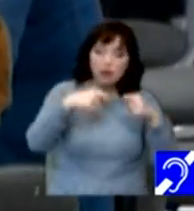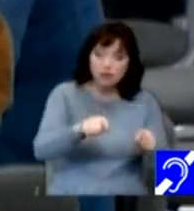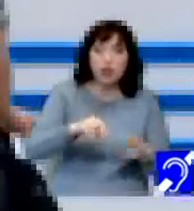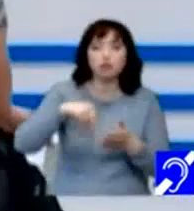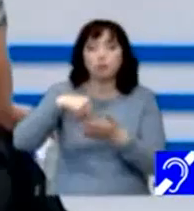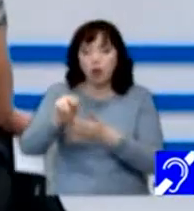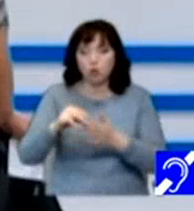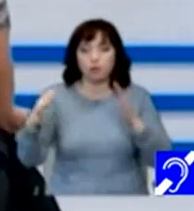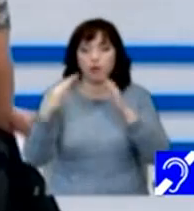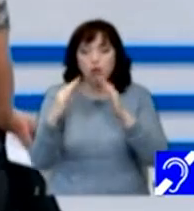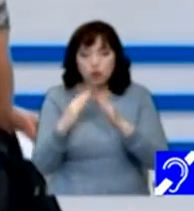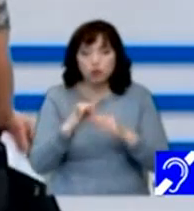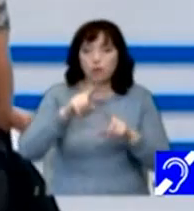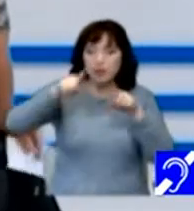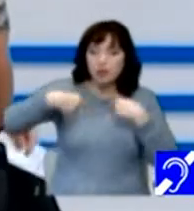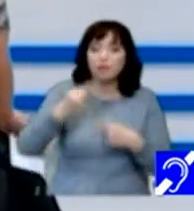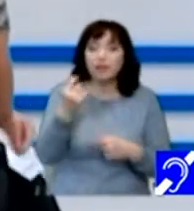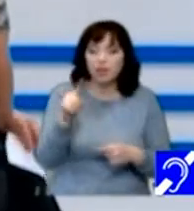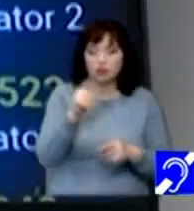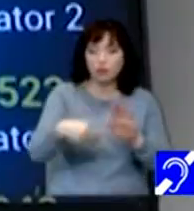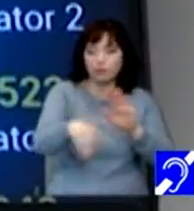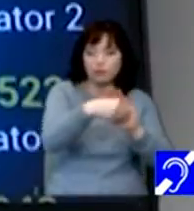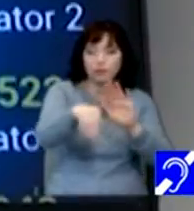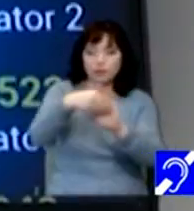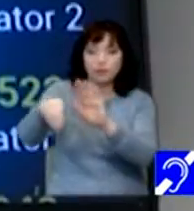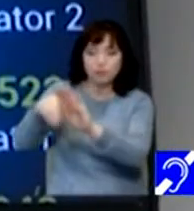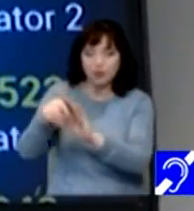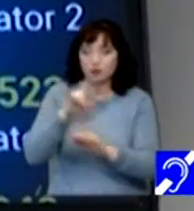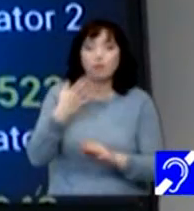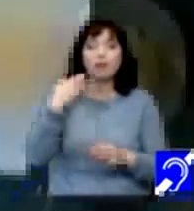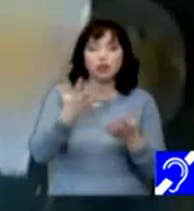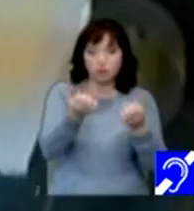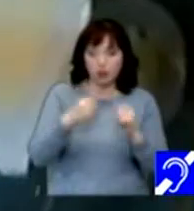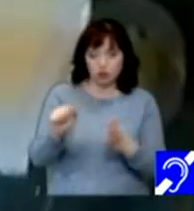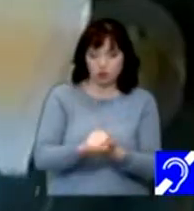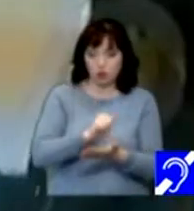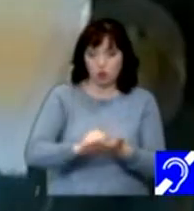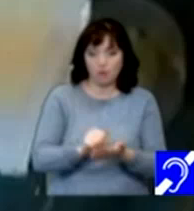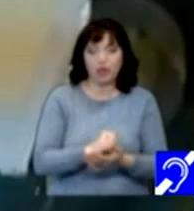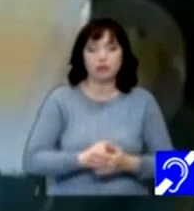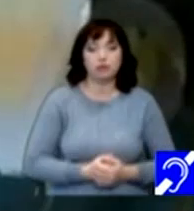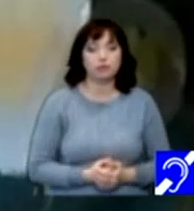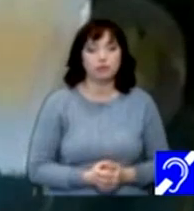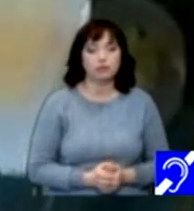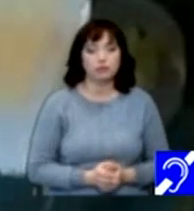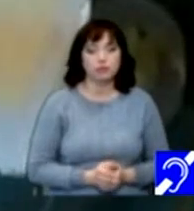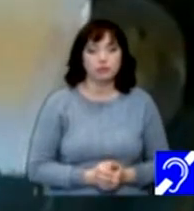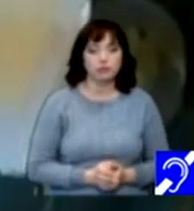și, în schimb, cerea de la clienți bani pentru a corupe angajați ai Agenției Servicii Publice. Organizatorul